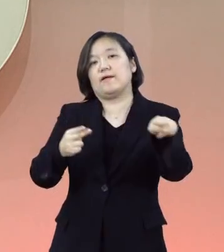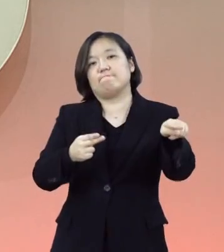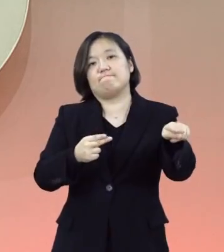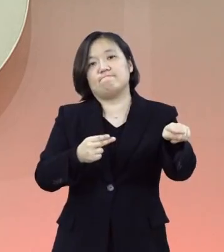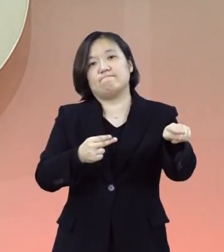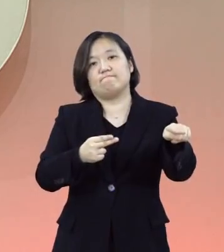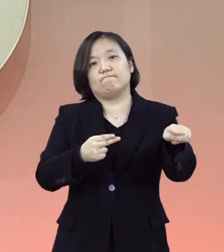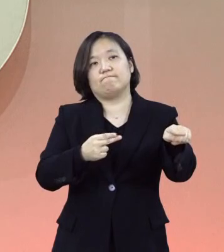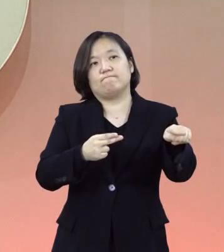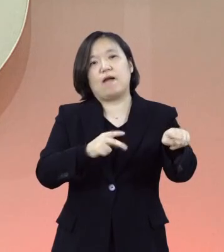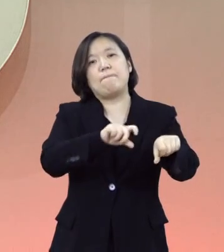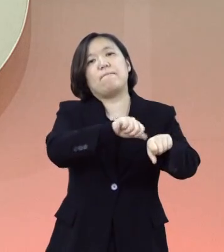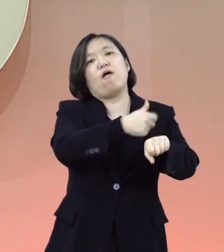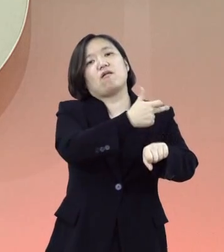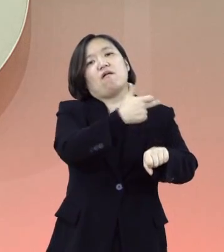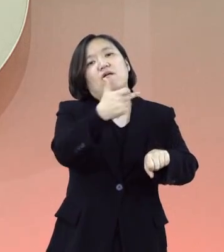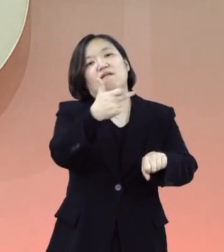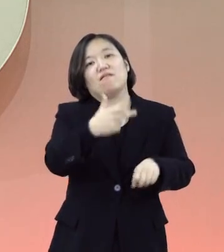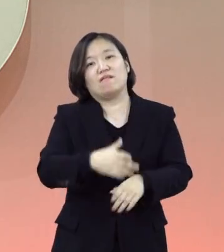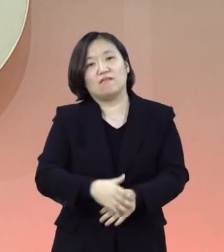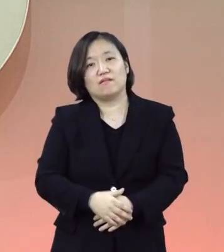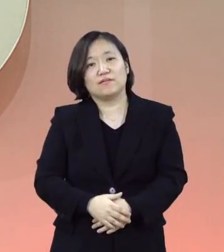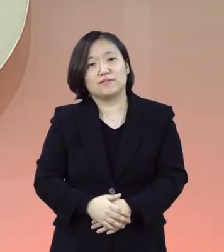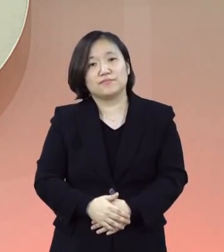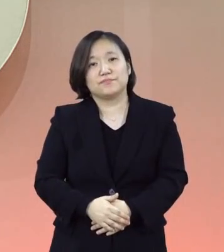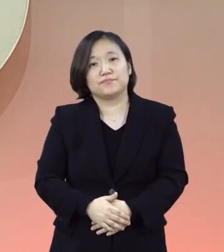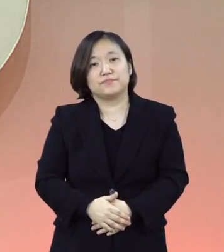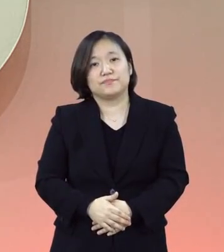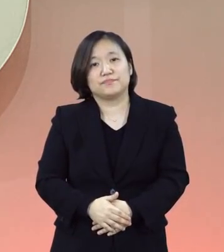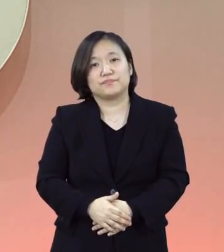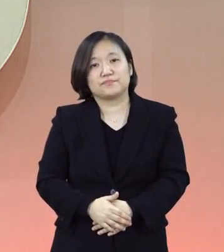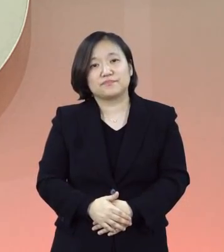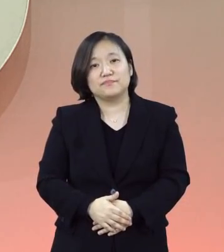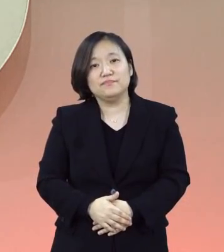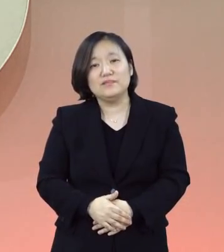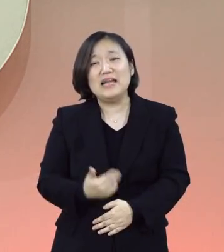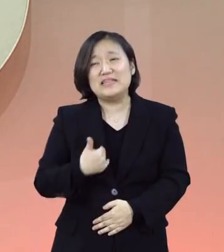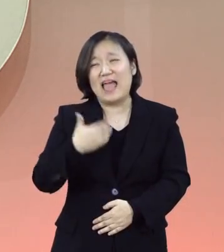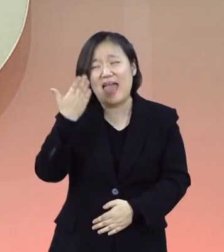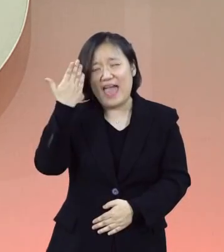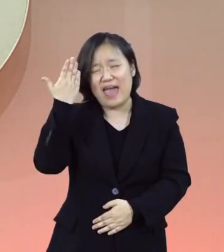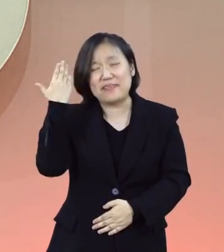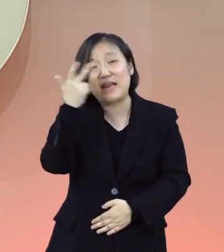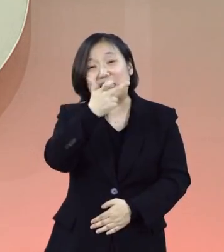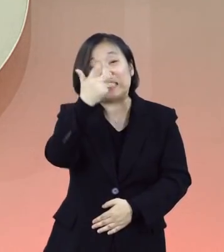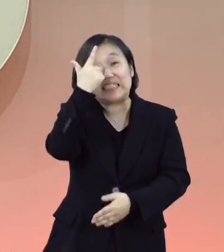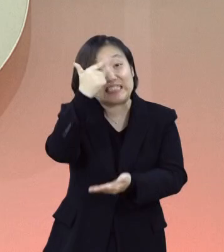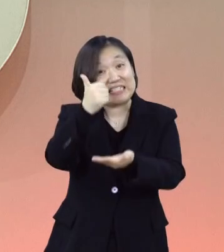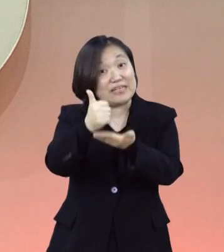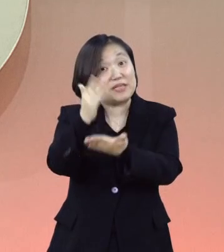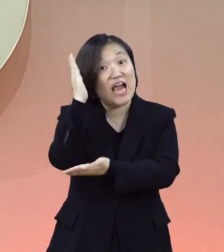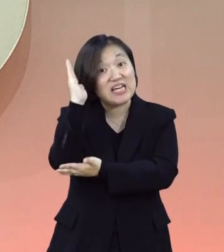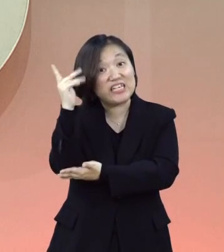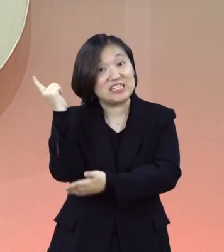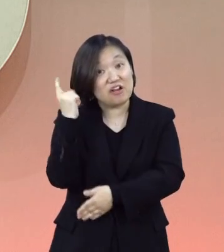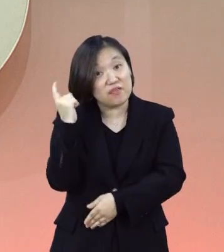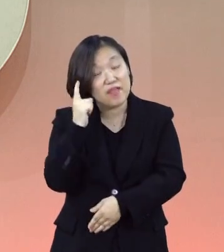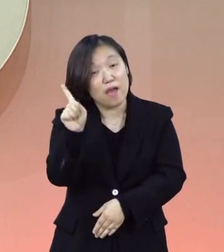그래서 예전에 들었던 얘기인데 아주 유명한 큰 스님께서 몇십 년